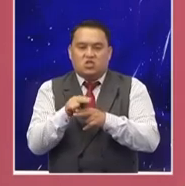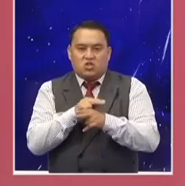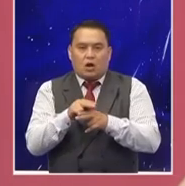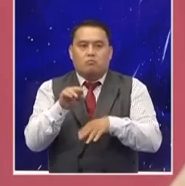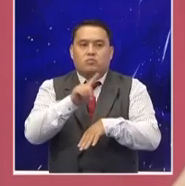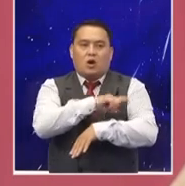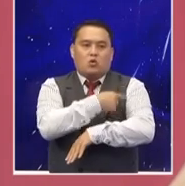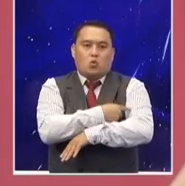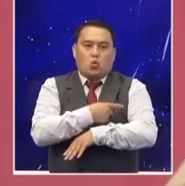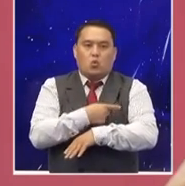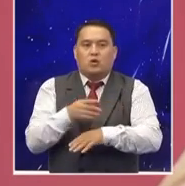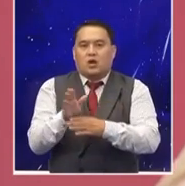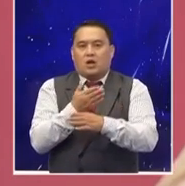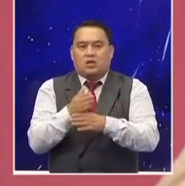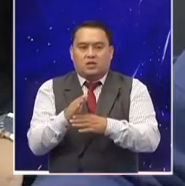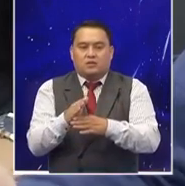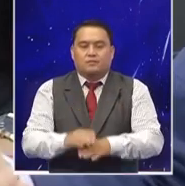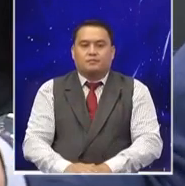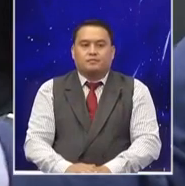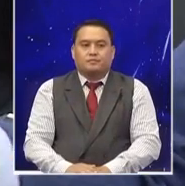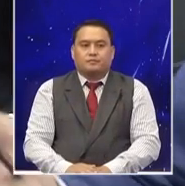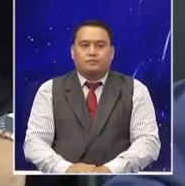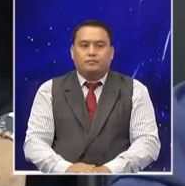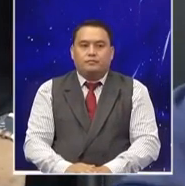больницы условно разделены на категории